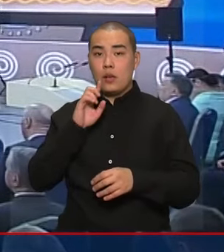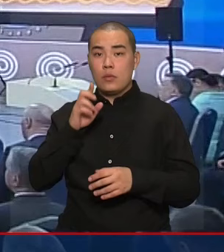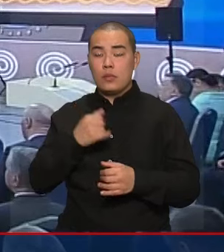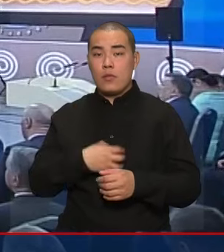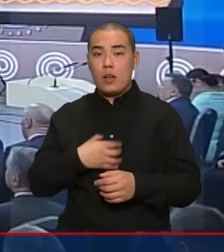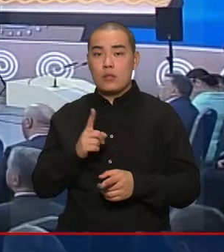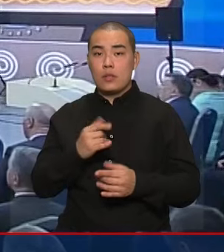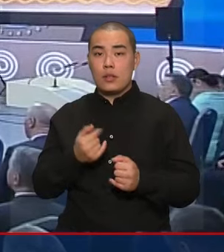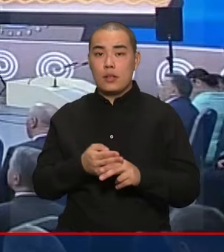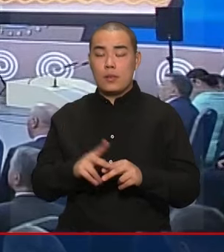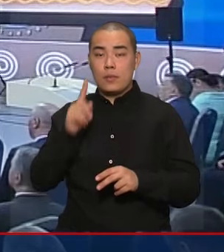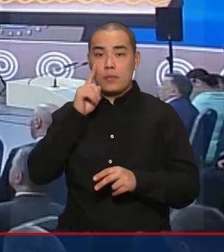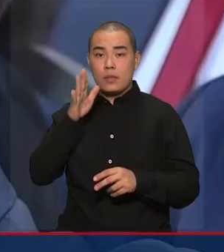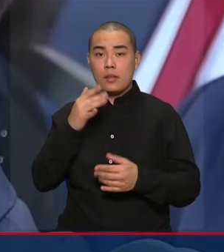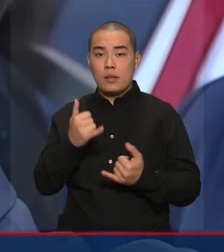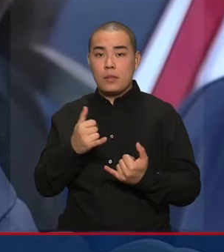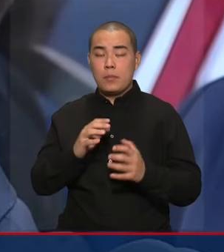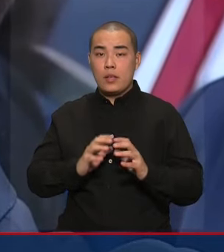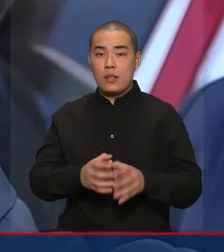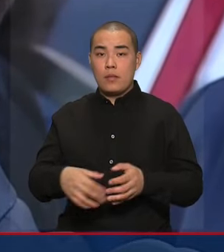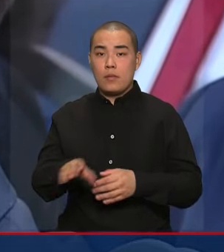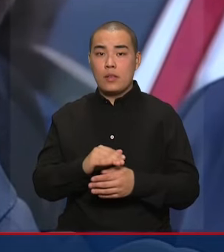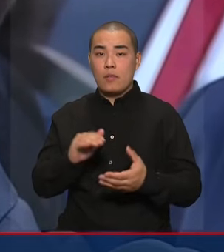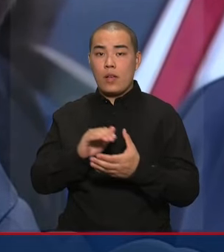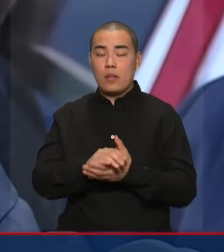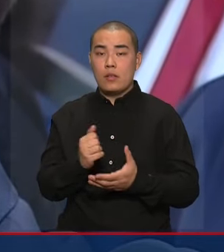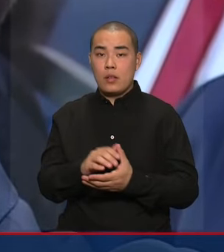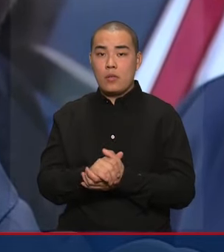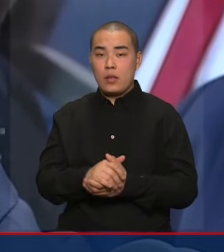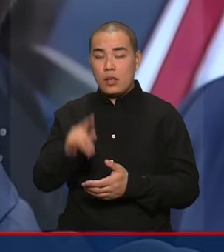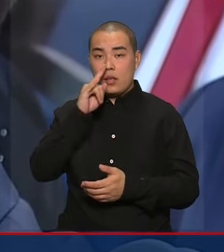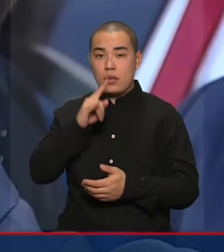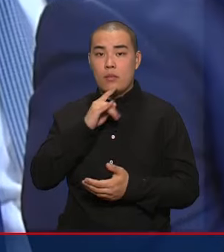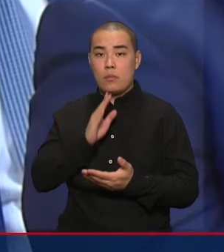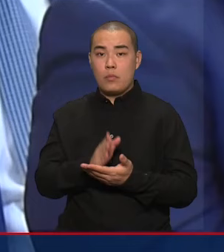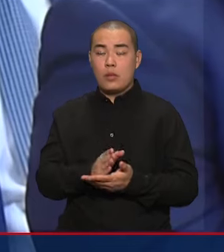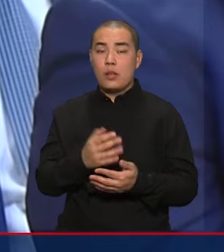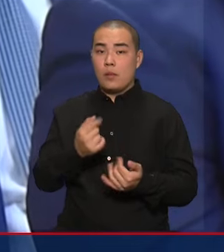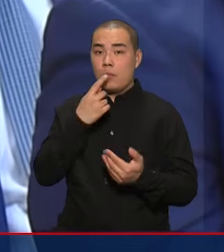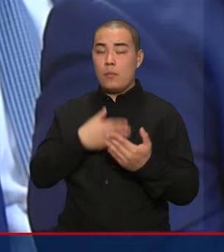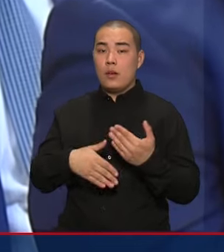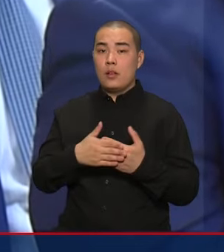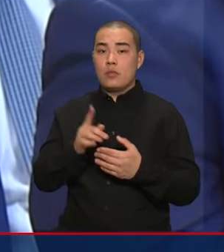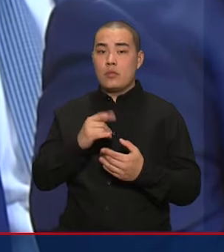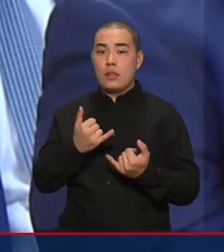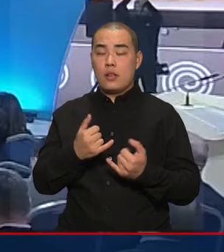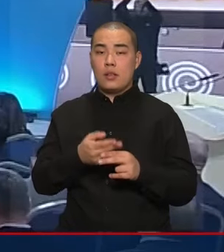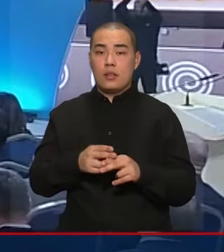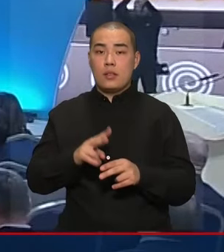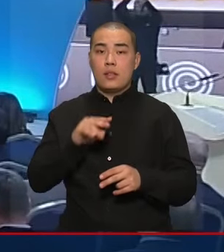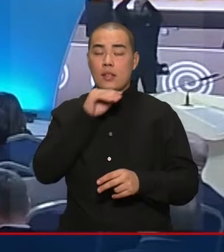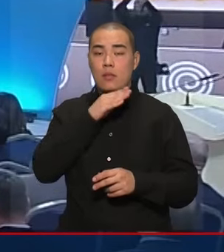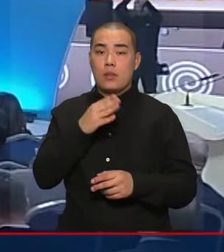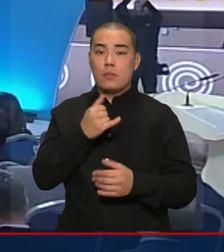Важно, чтобы восприятие Золотой Орды в мире было неразрывно связано именно с Казахстаном. Недавно с привлечением признанных иностранных